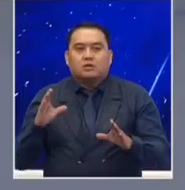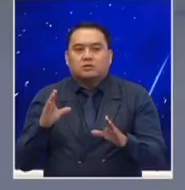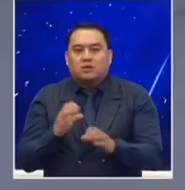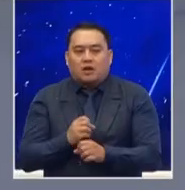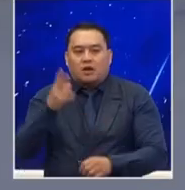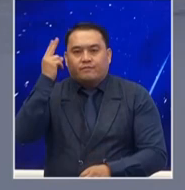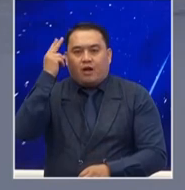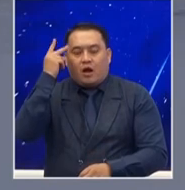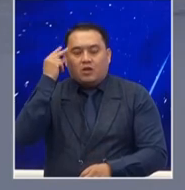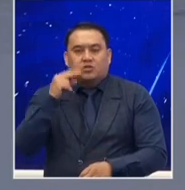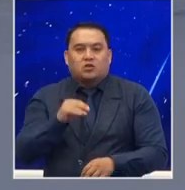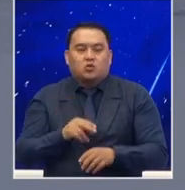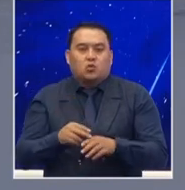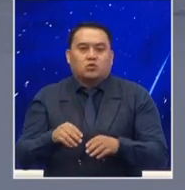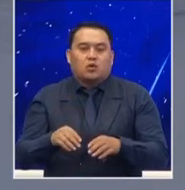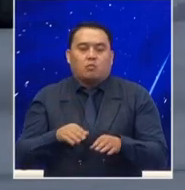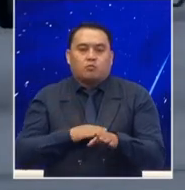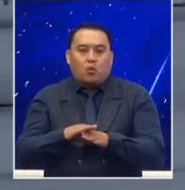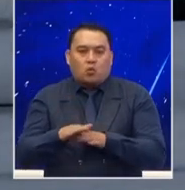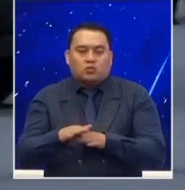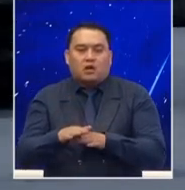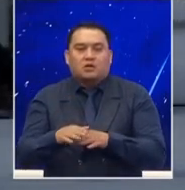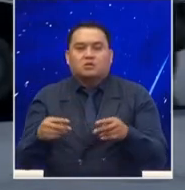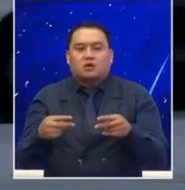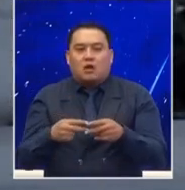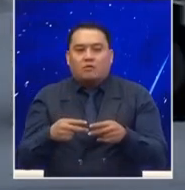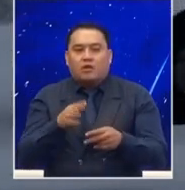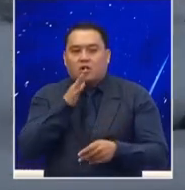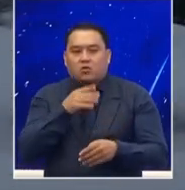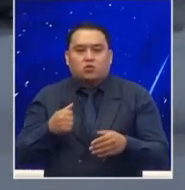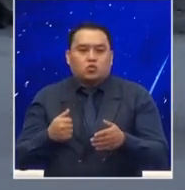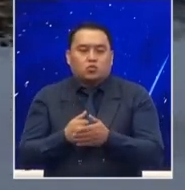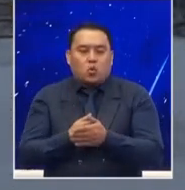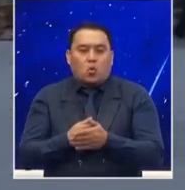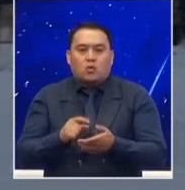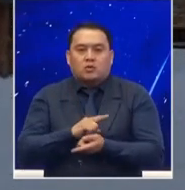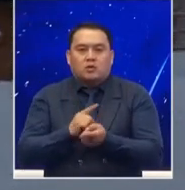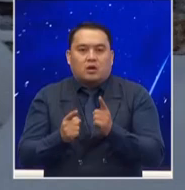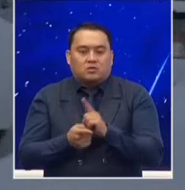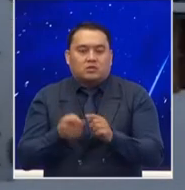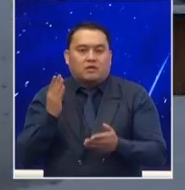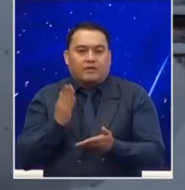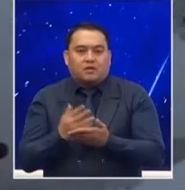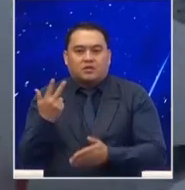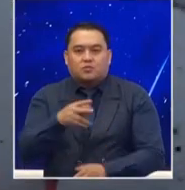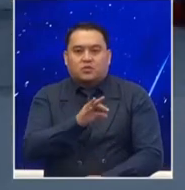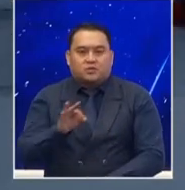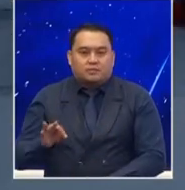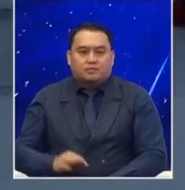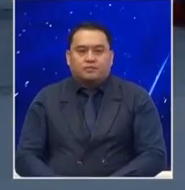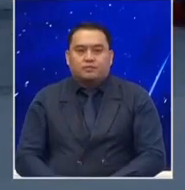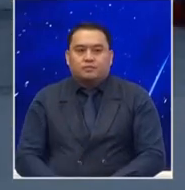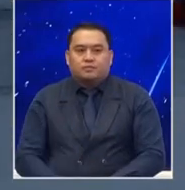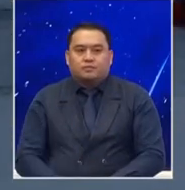только количество рейсов, но и заполняемость пассажирами. По сравнению с периодом до пандемии, разница замечается почти в 30%.